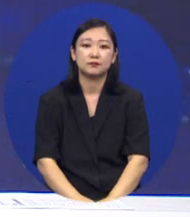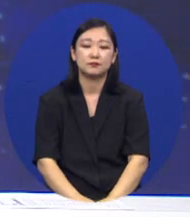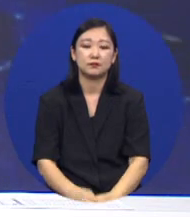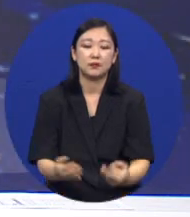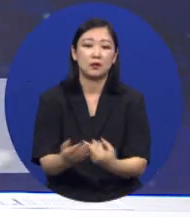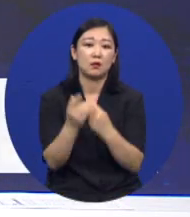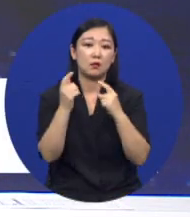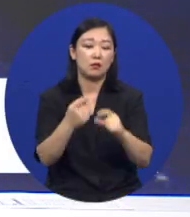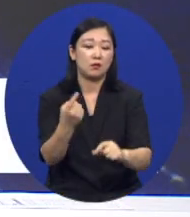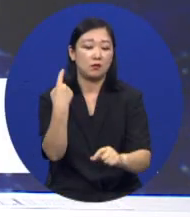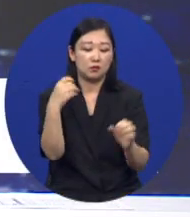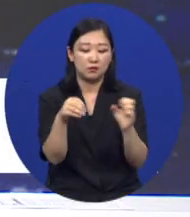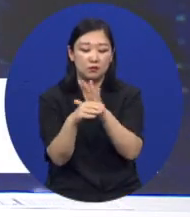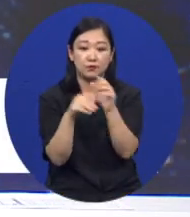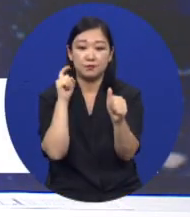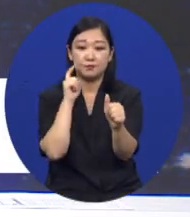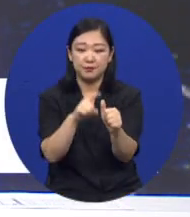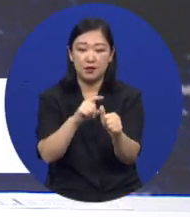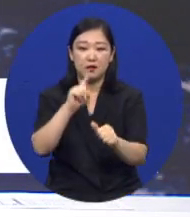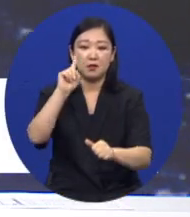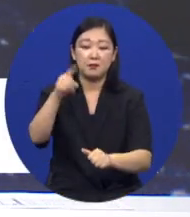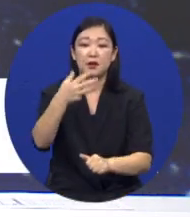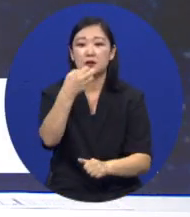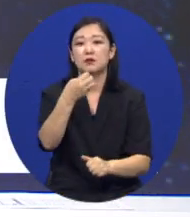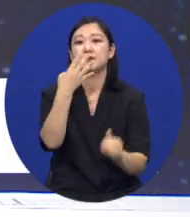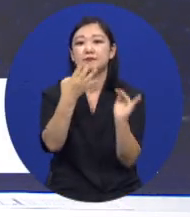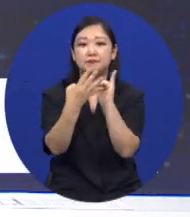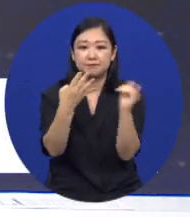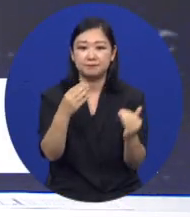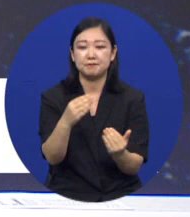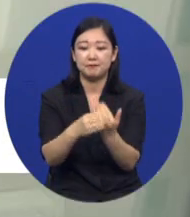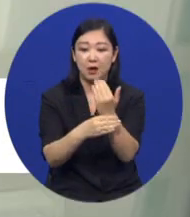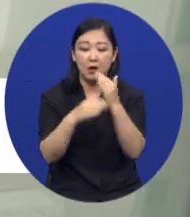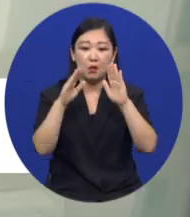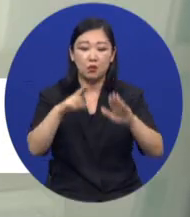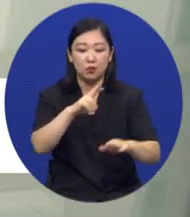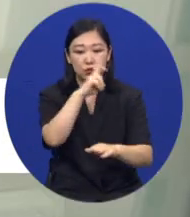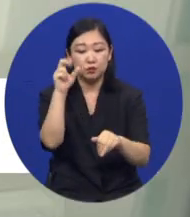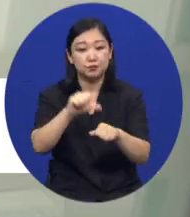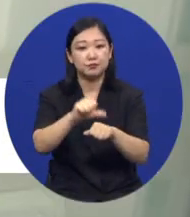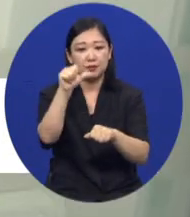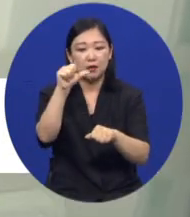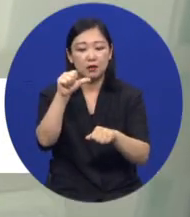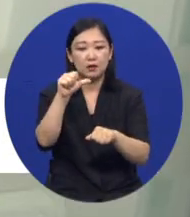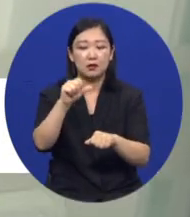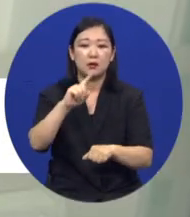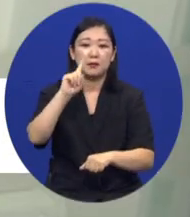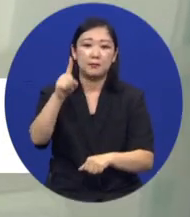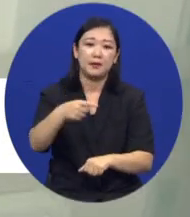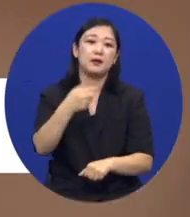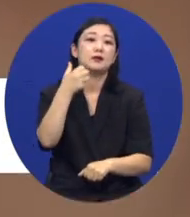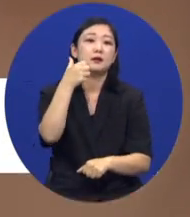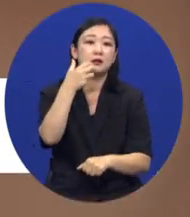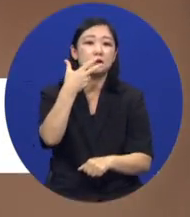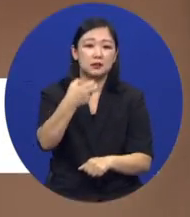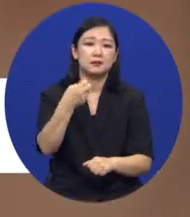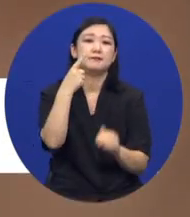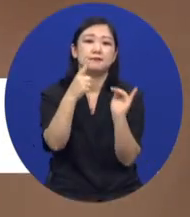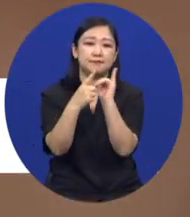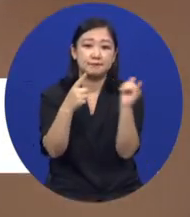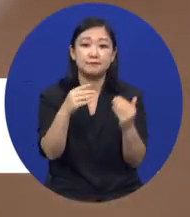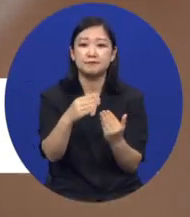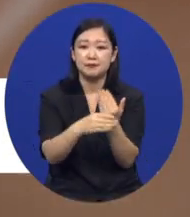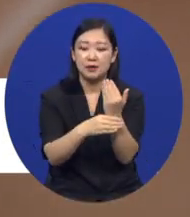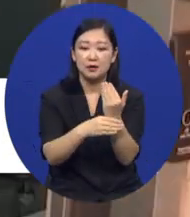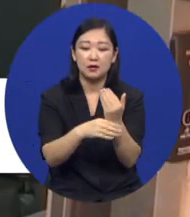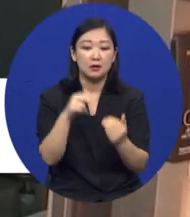제주 지역에서는 어제 코로나19 확진자 184명이 발생했고 오늘은 오후 5시까지 171명이 발생했습니다.